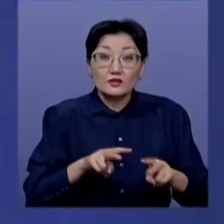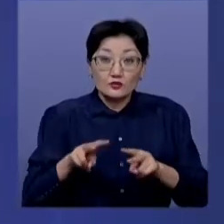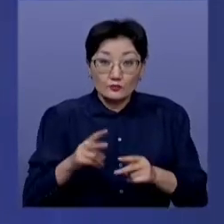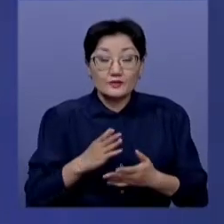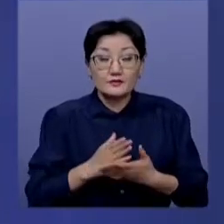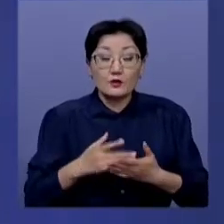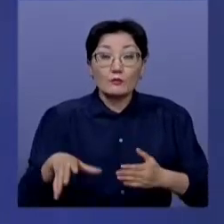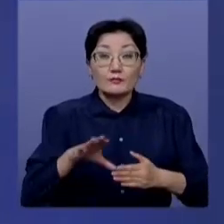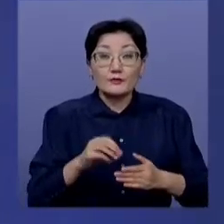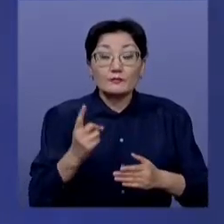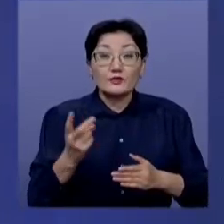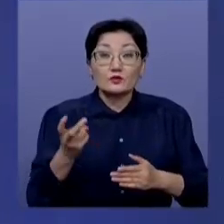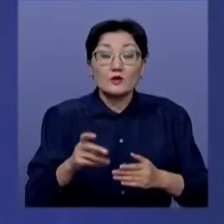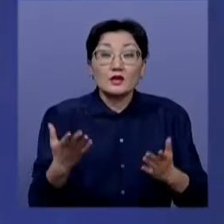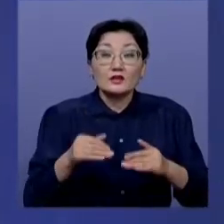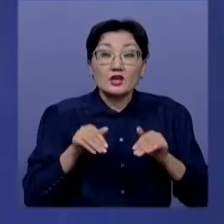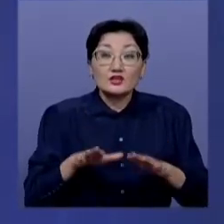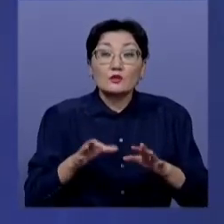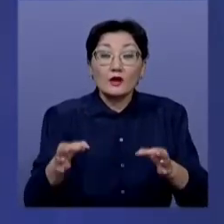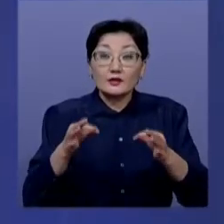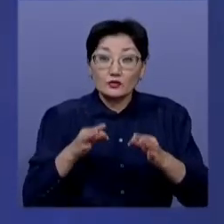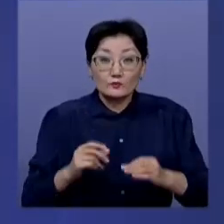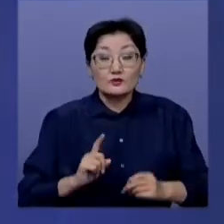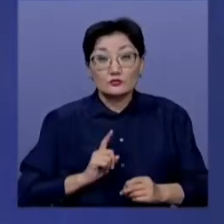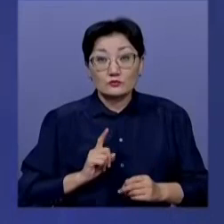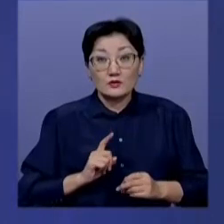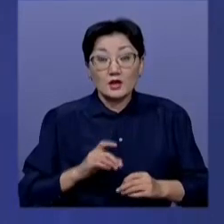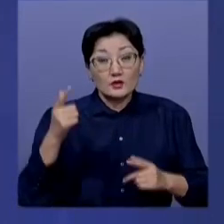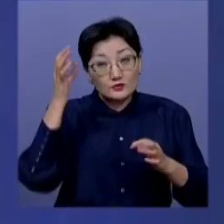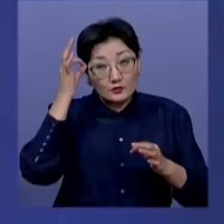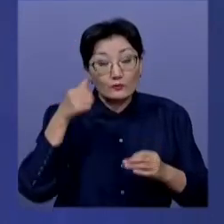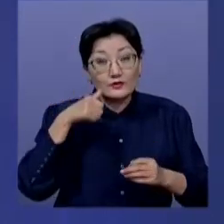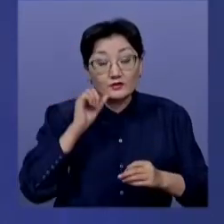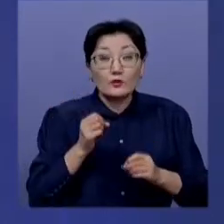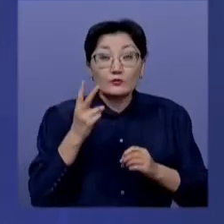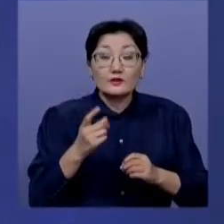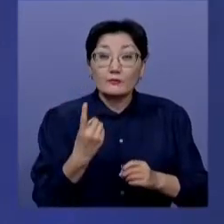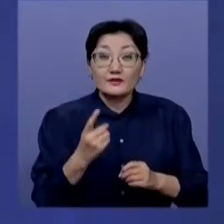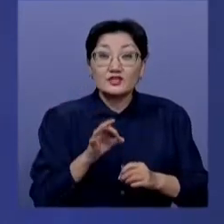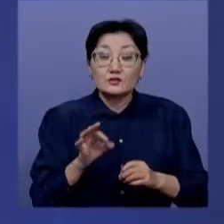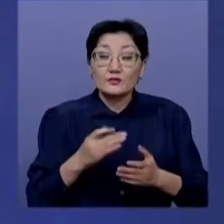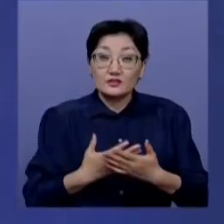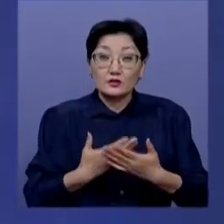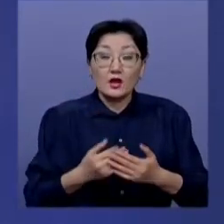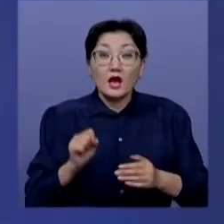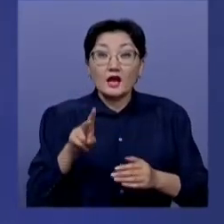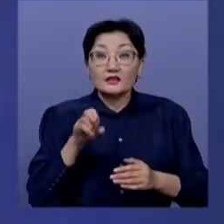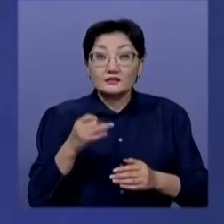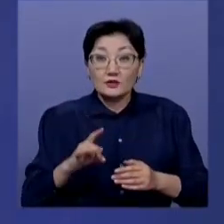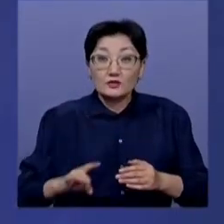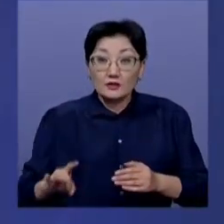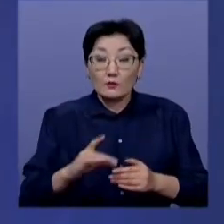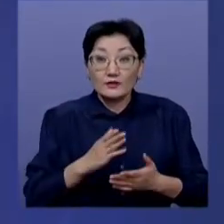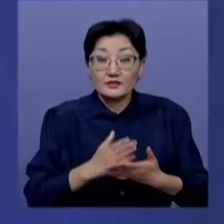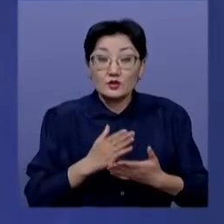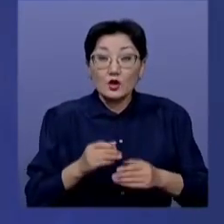әлек. Бәрі де біреу келіп, қандай да бір шешім айтады ма деген үмітте. Еске салайық, кеше түскі сағат 1-лер шамасында Ақсай ықшамауданында